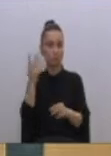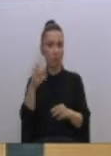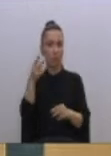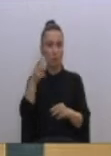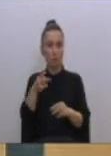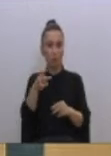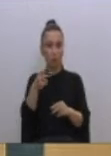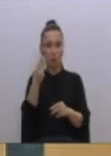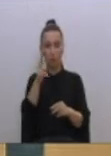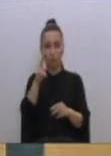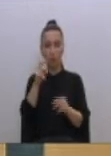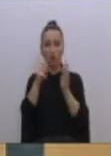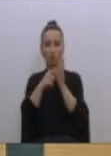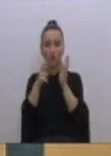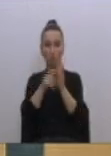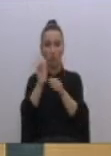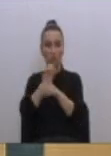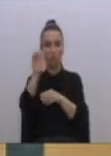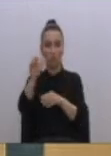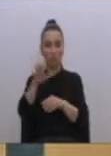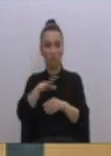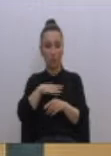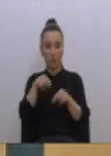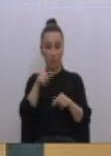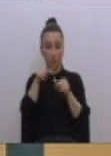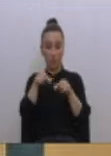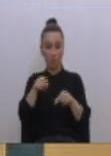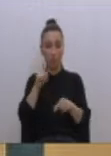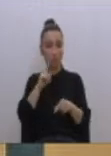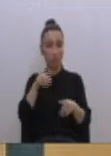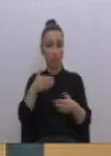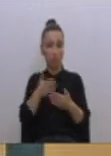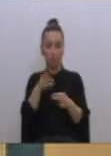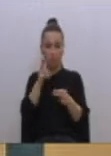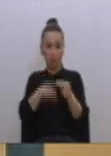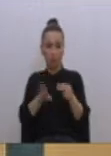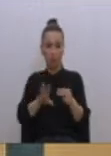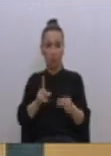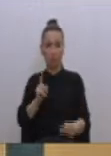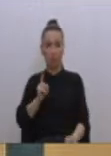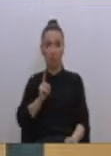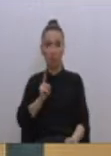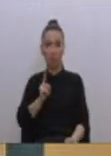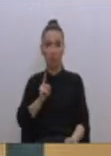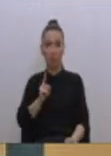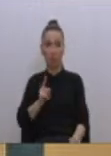2017 გადაიქცა. წელს ჯერ არ ამ ჯერ არ დასრულებულა წელი.